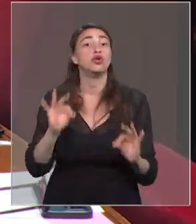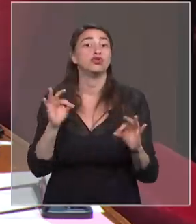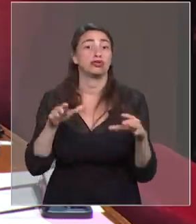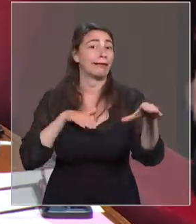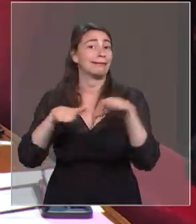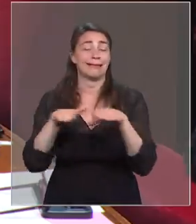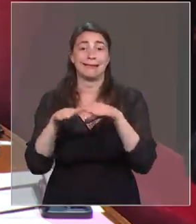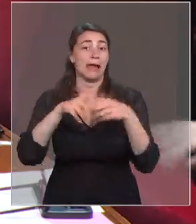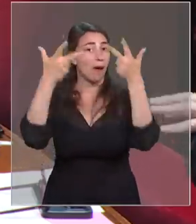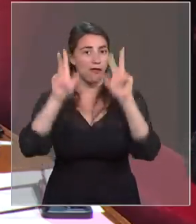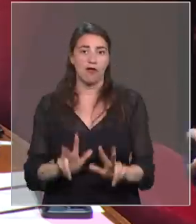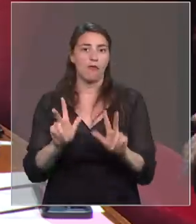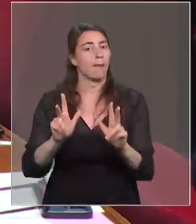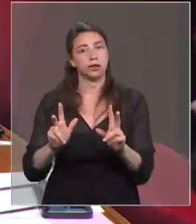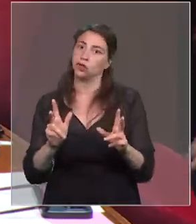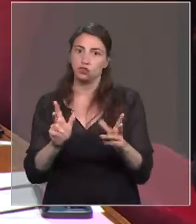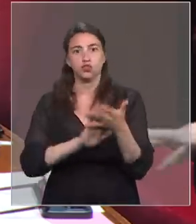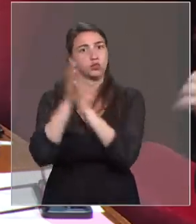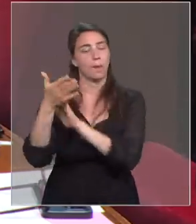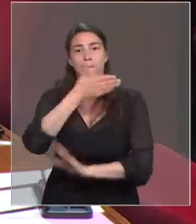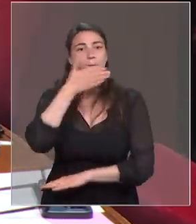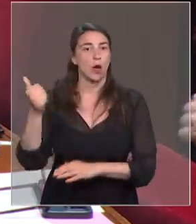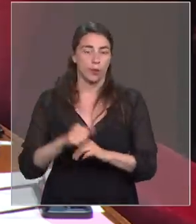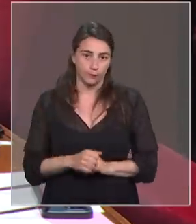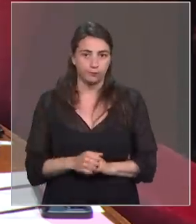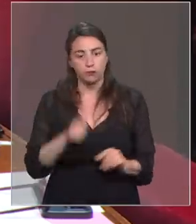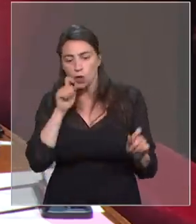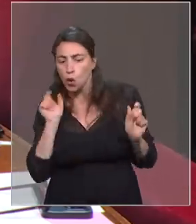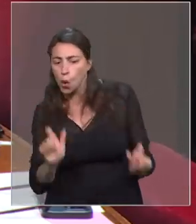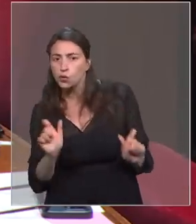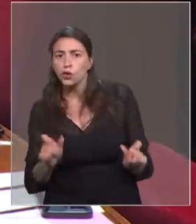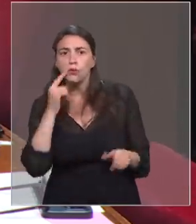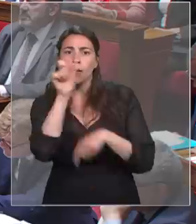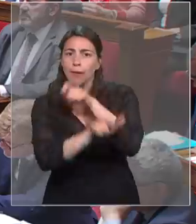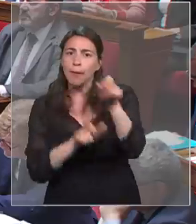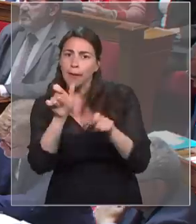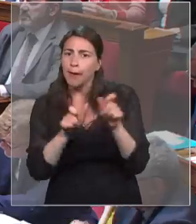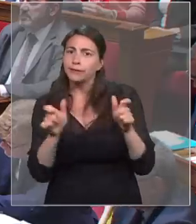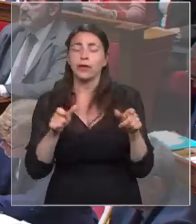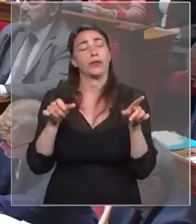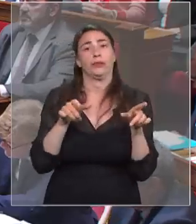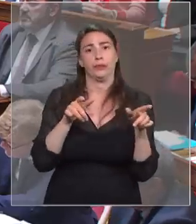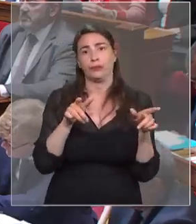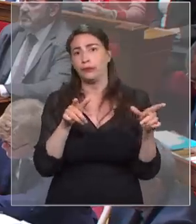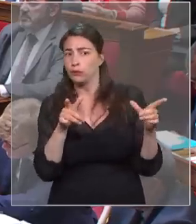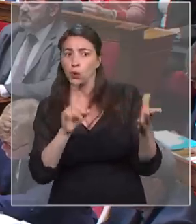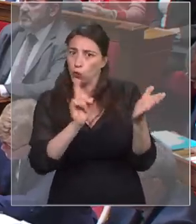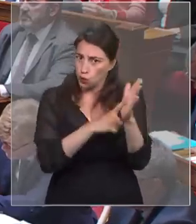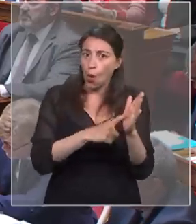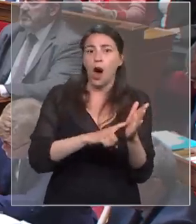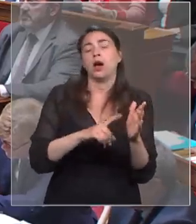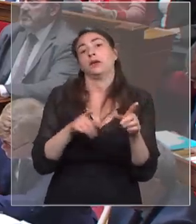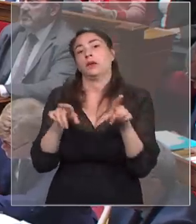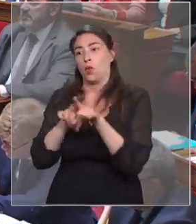Nous renforçons à la fois le contrôle de ceux qui ont droit à des prestations comme des professionnels. Et je vous remercie, Madame la Présidente Le Pen, de m'avoir